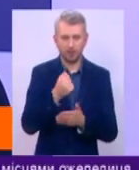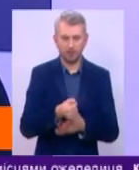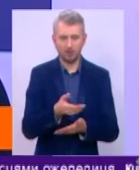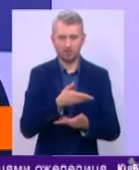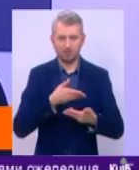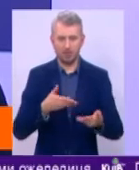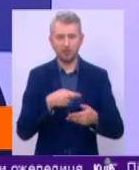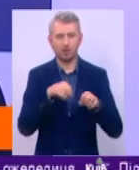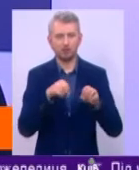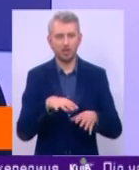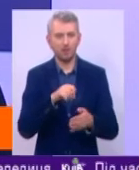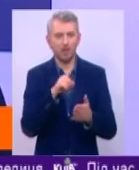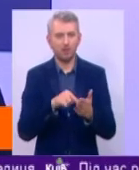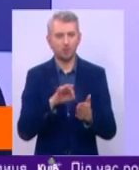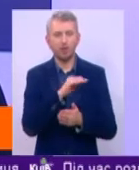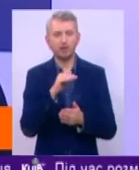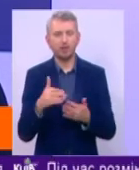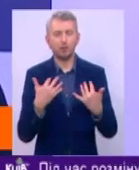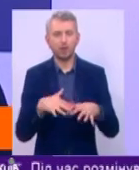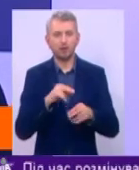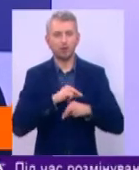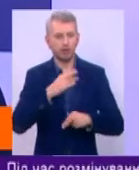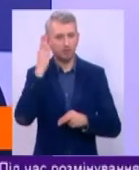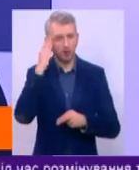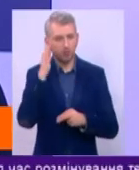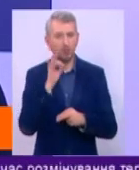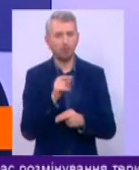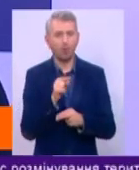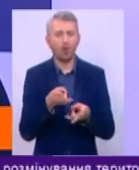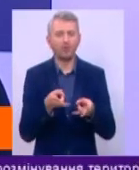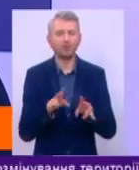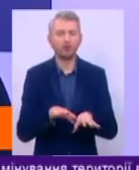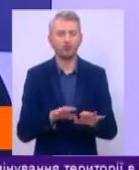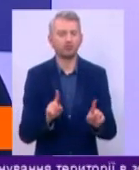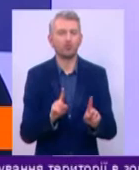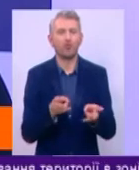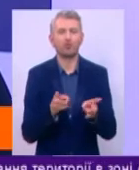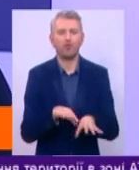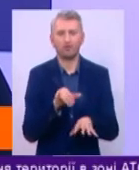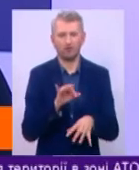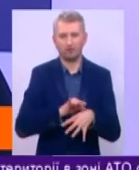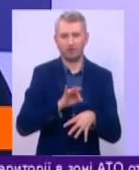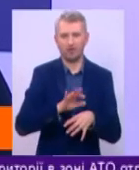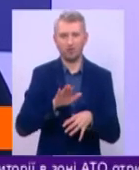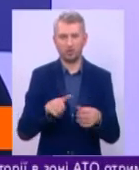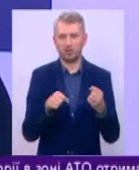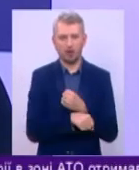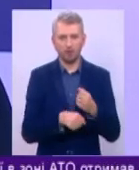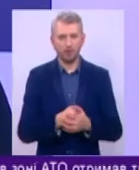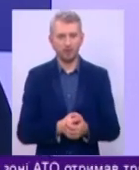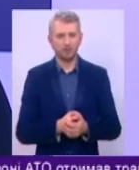для решения вопроса о степени утраты трудоспособности по тем остаточным явлениям, что осталось после полученной травмы.